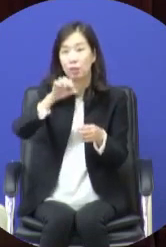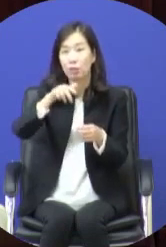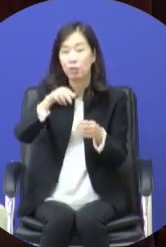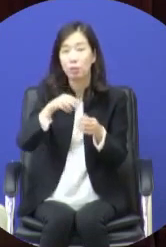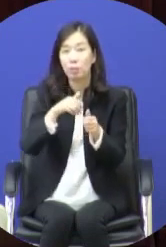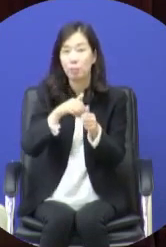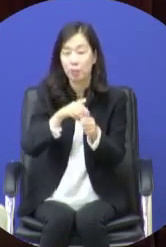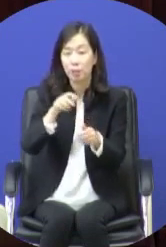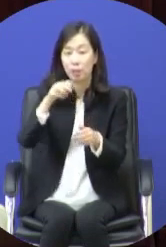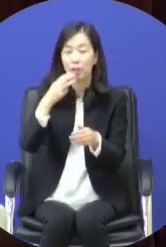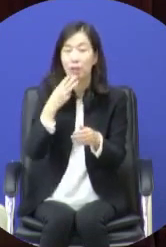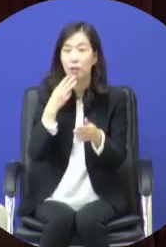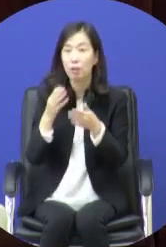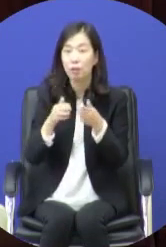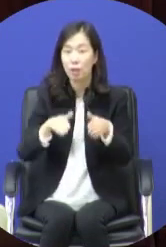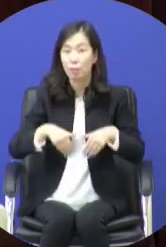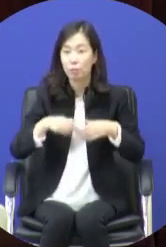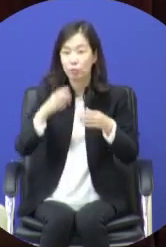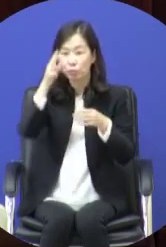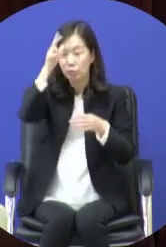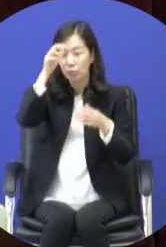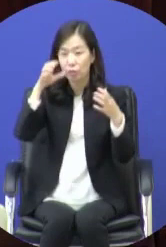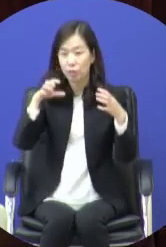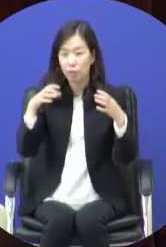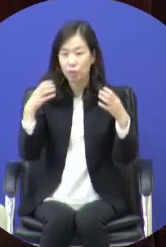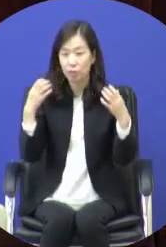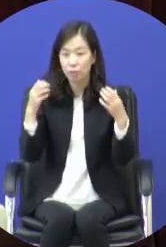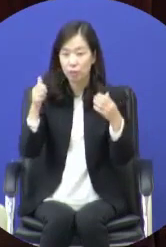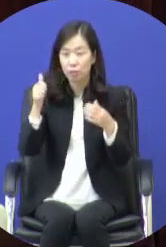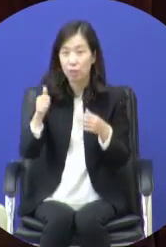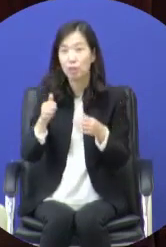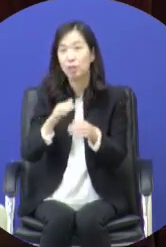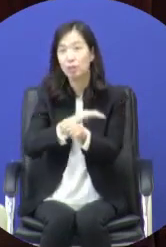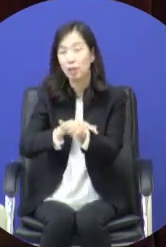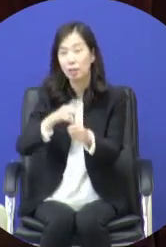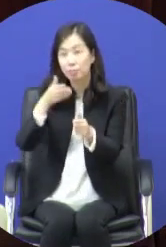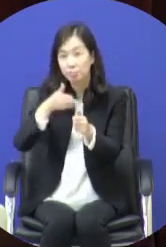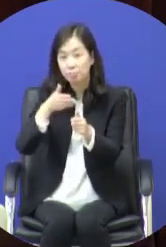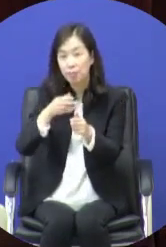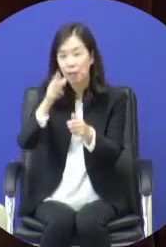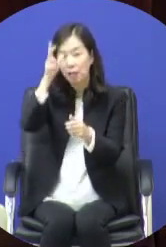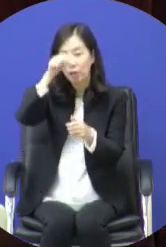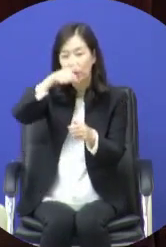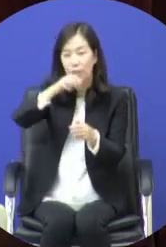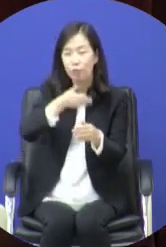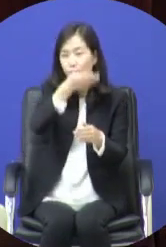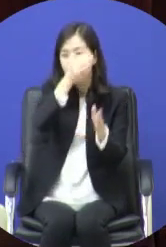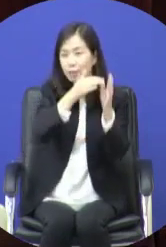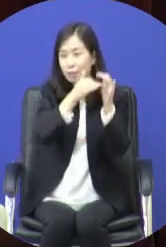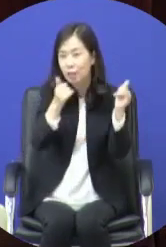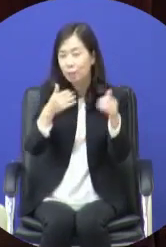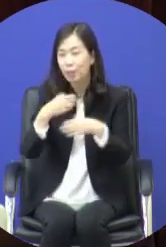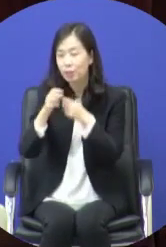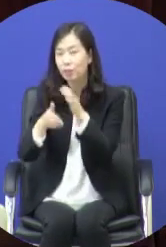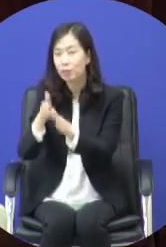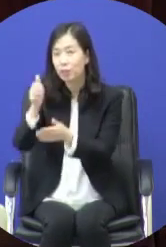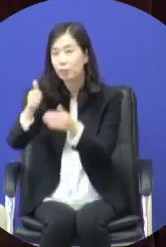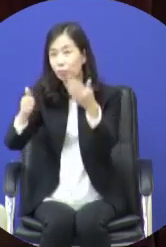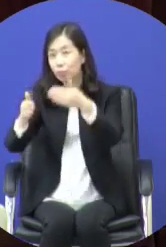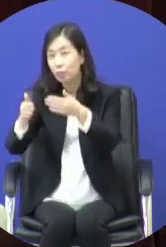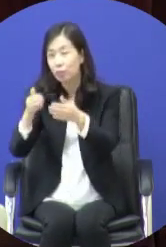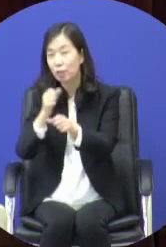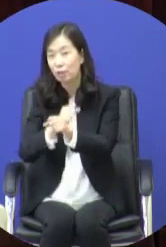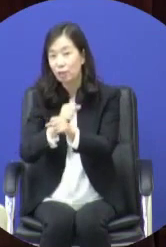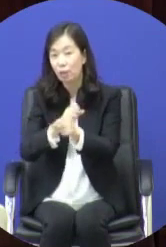경기 남부경찰청장에게 잘 말해달라고 경찰 간부와 안성시장에게 부탁했다고